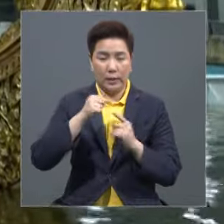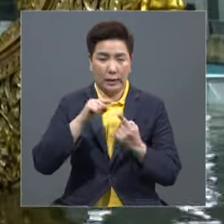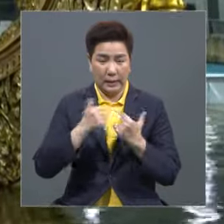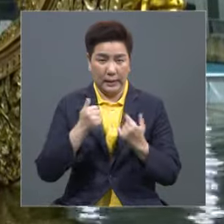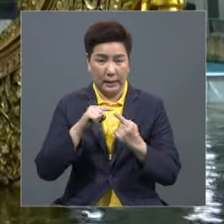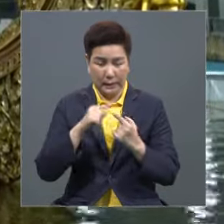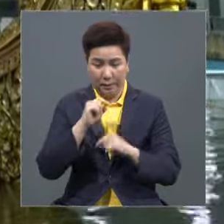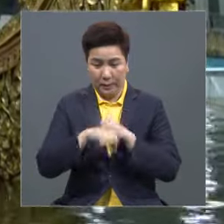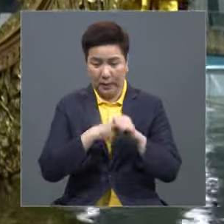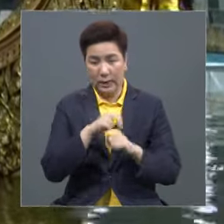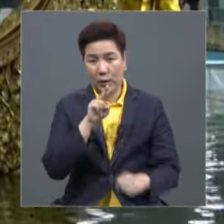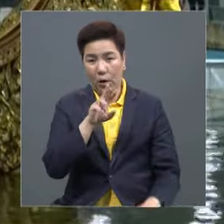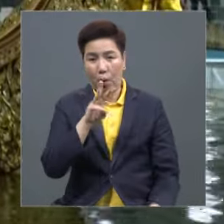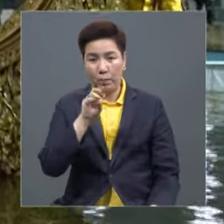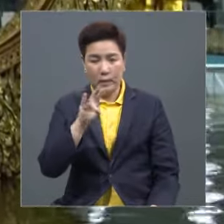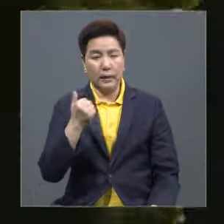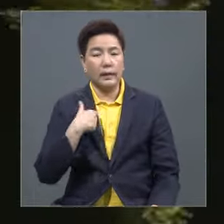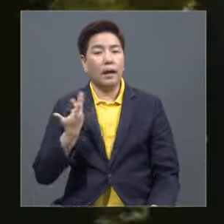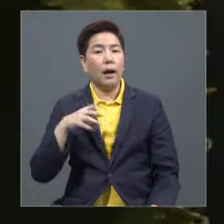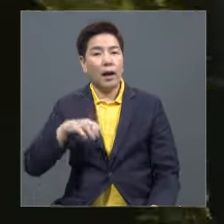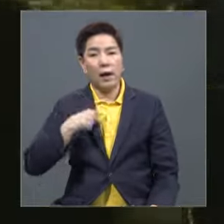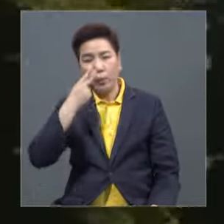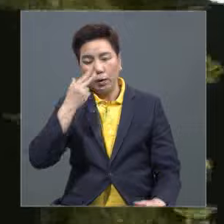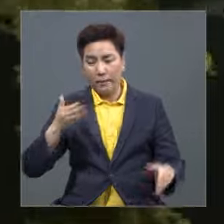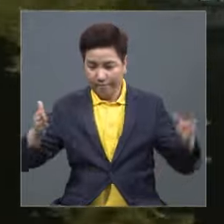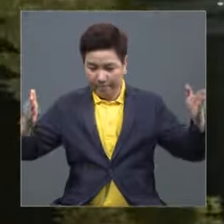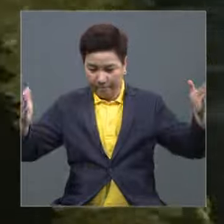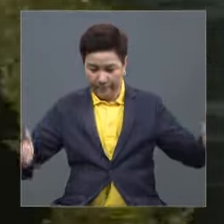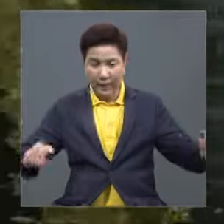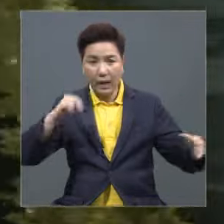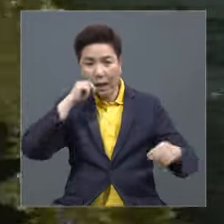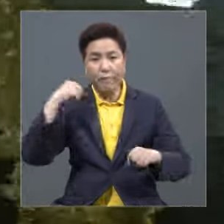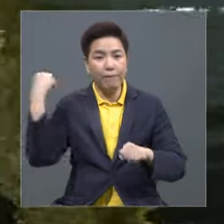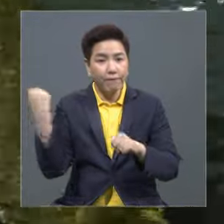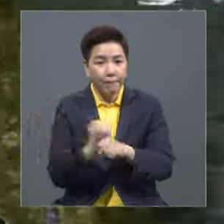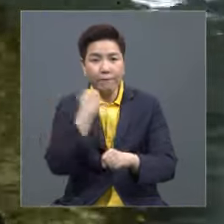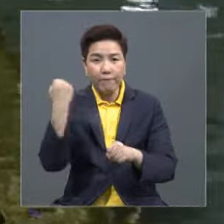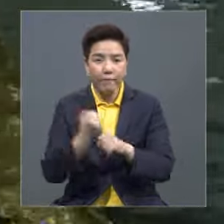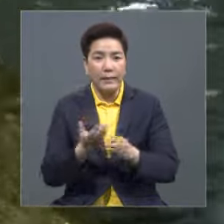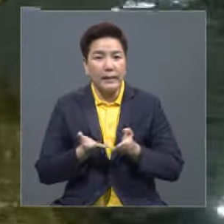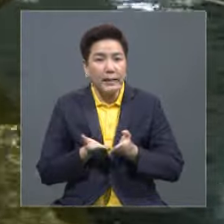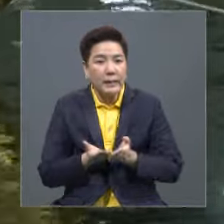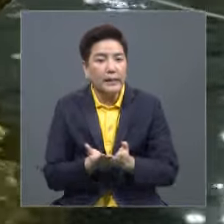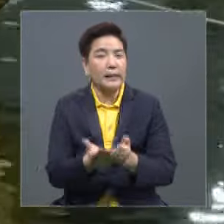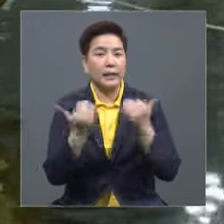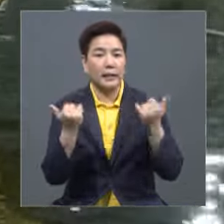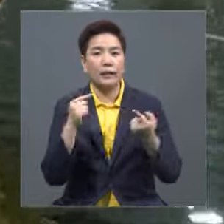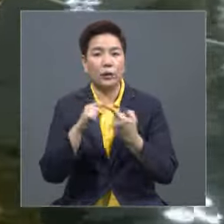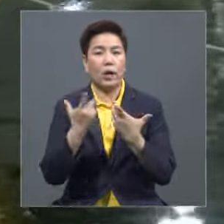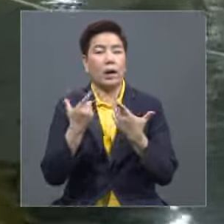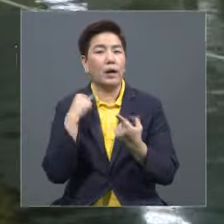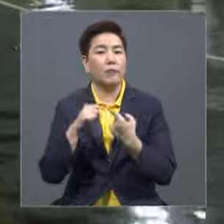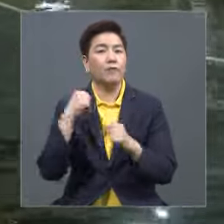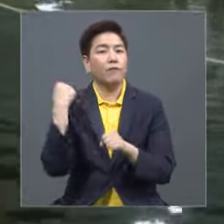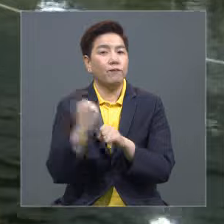2567ทั้งนี้ทางกรมเจ้าท่าจะทำการปิดการสัญจรทางน้ำในห้วงเวลาที่มีการเคลื่อนย้ายเรือและช่วงระหว่างที่มี